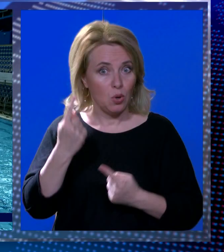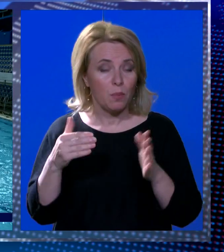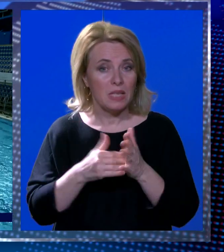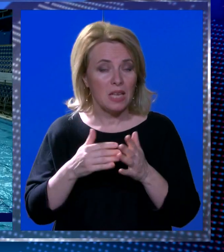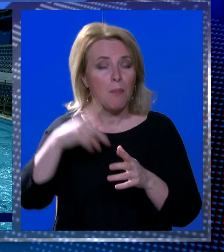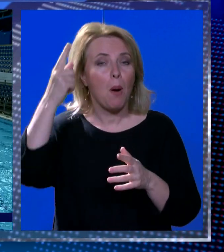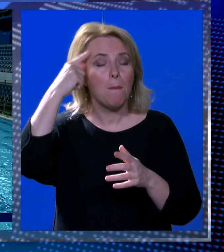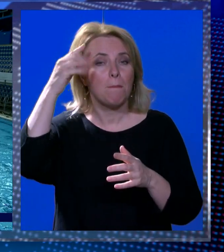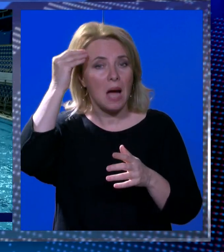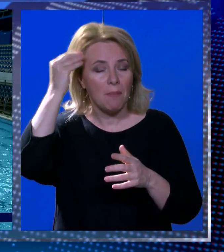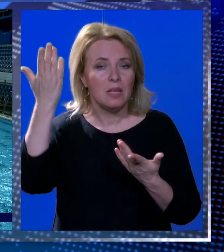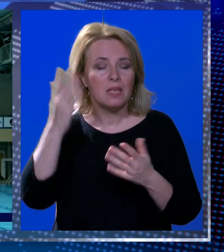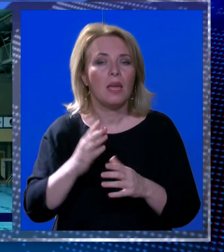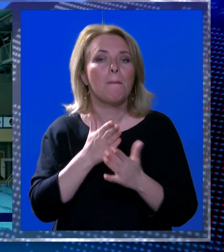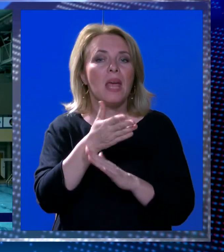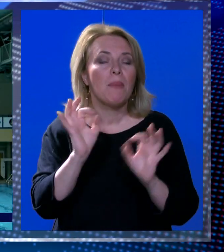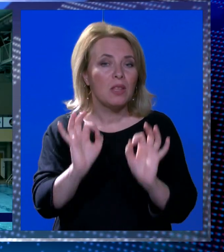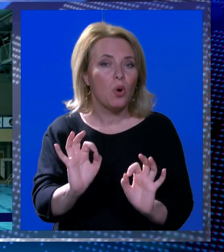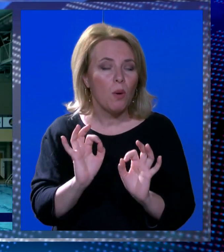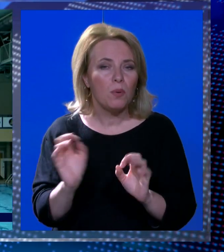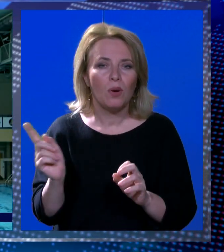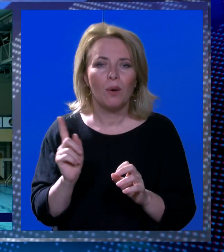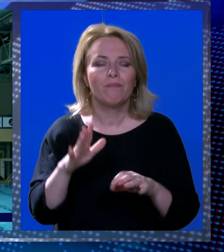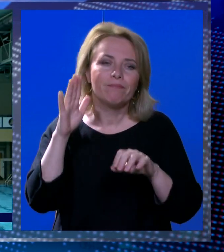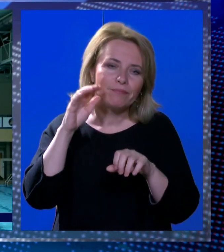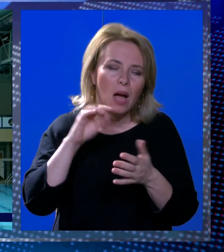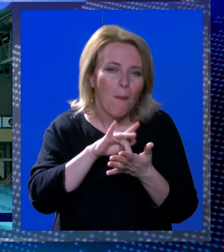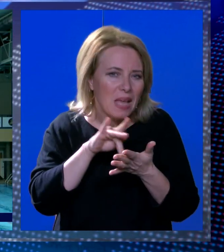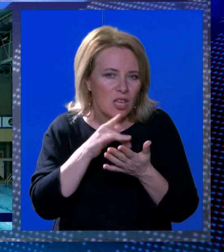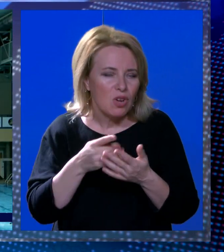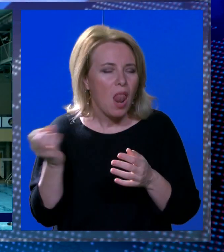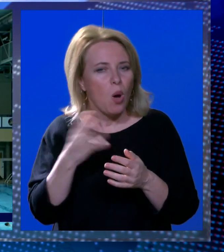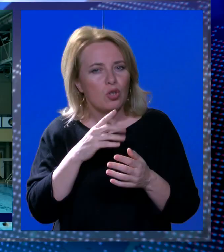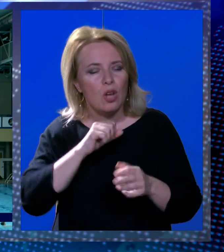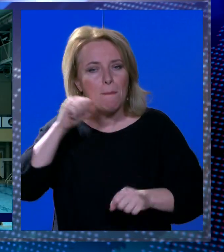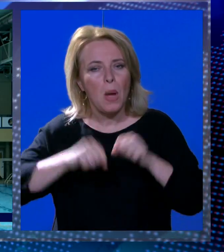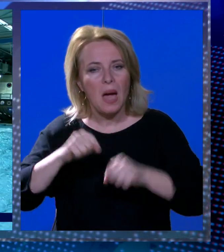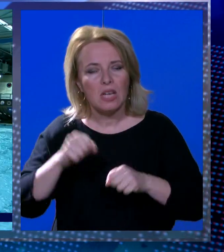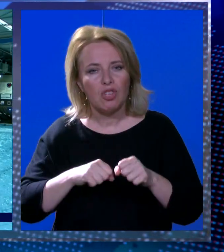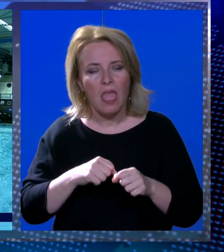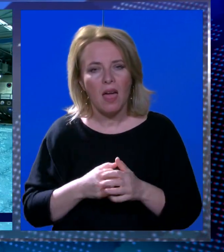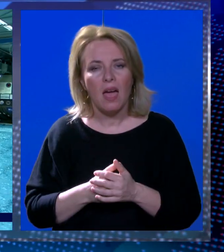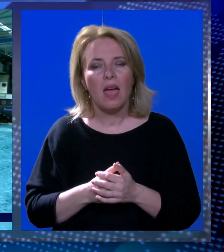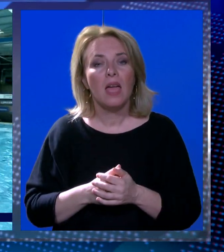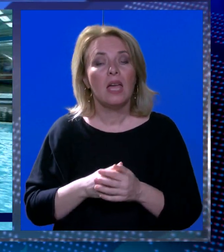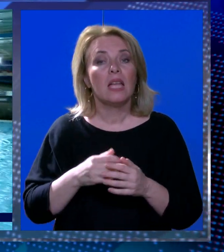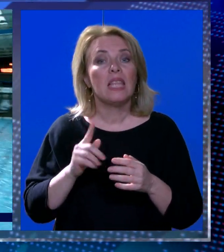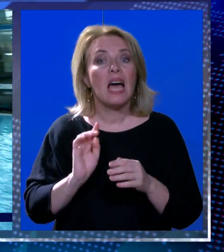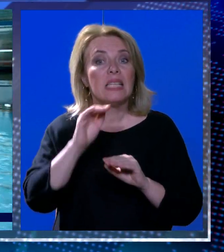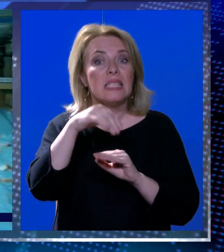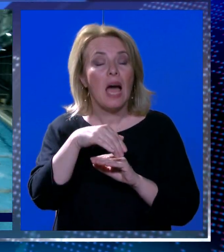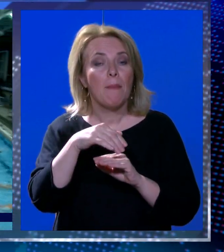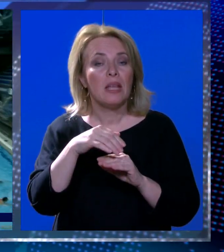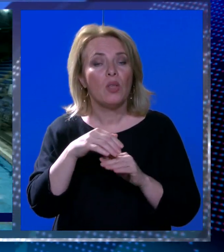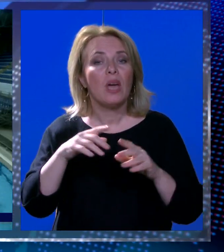Sportski događaj koji bi se trebao pamtiti samo po dobrome obilježilo je ne tako sportsko ponašanje pojedinih navijača. Naime, na zapadnoj tribini bili